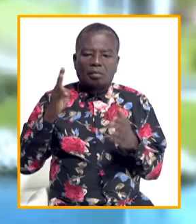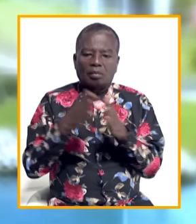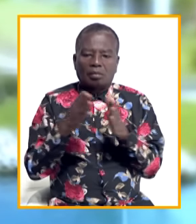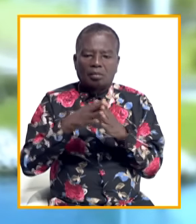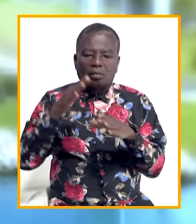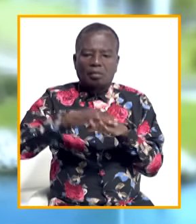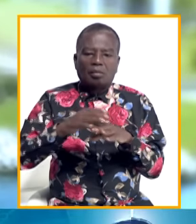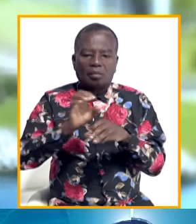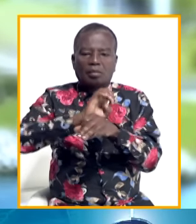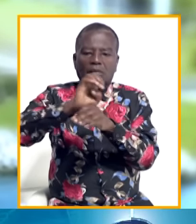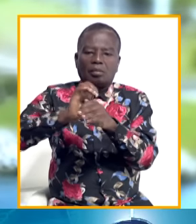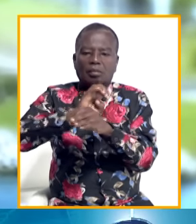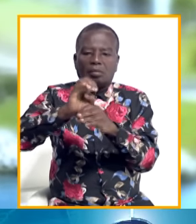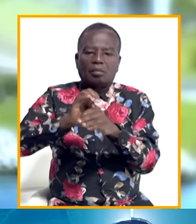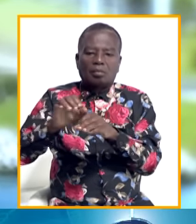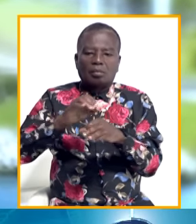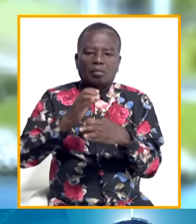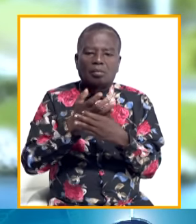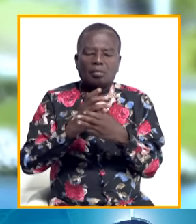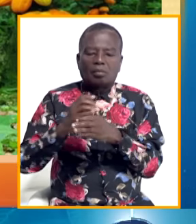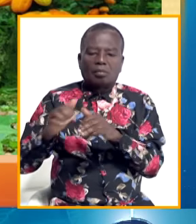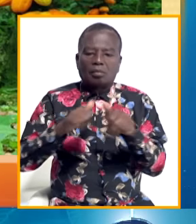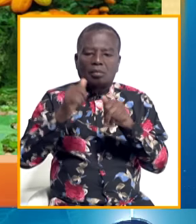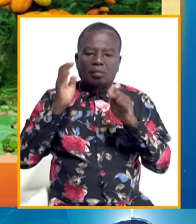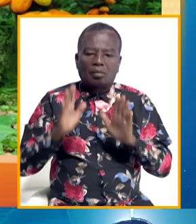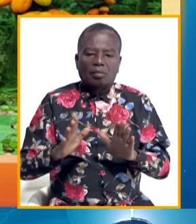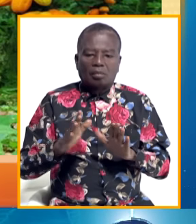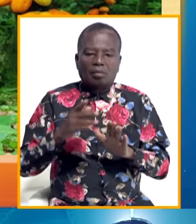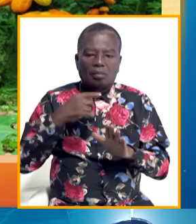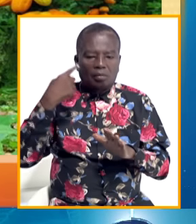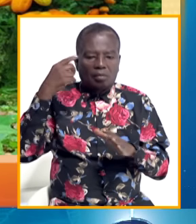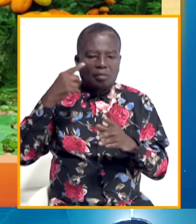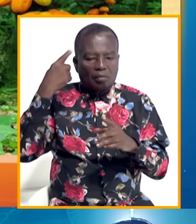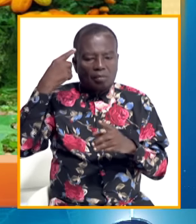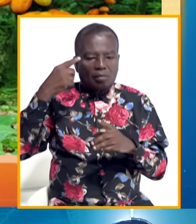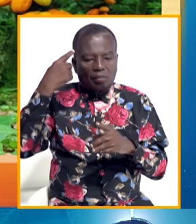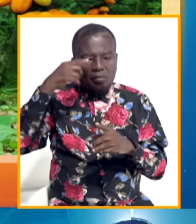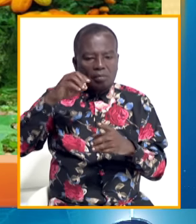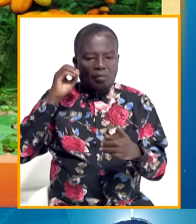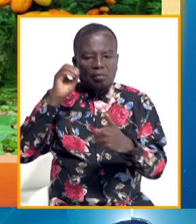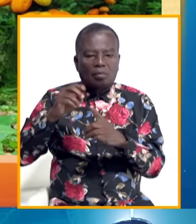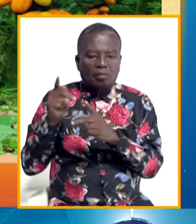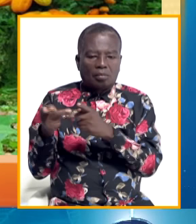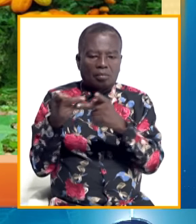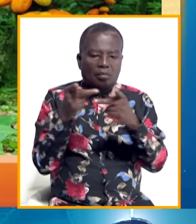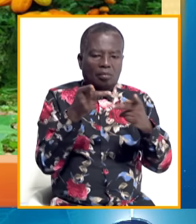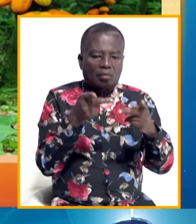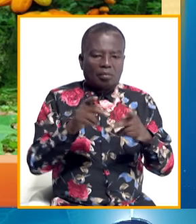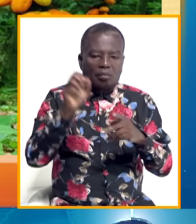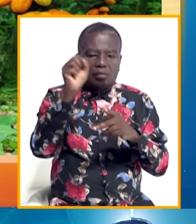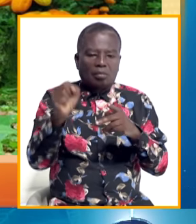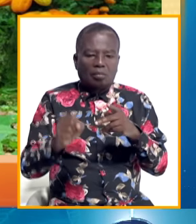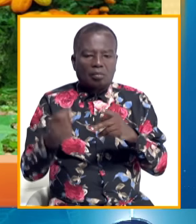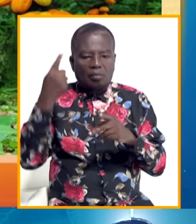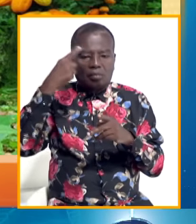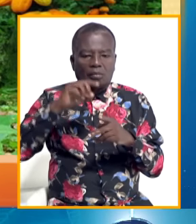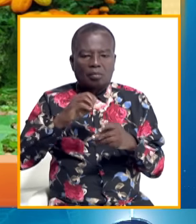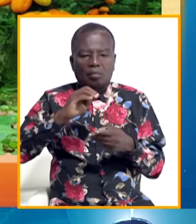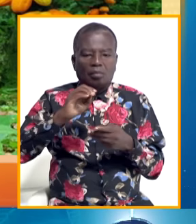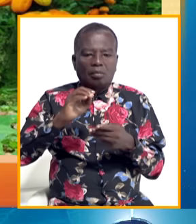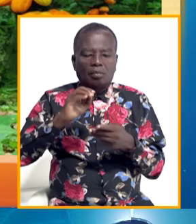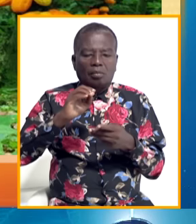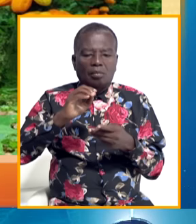le cacao, rencontre entre acteurs du secteur public et privé, qui a pour objectif de proposer des solutions en vue de l'amélioration de la filière.